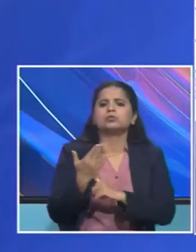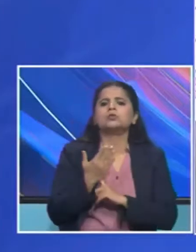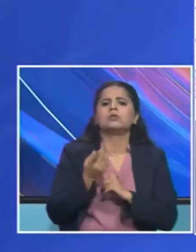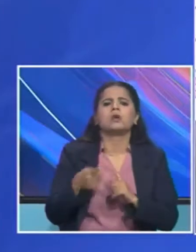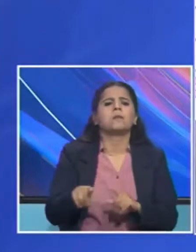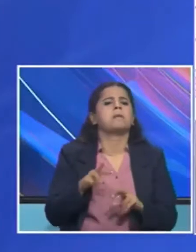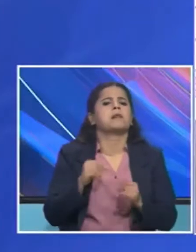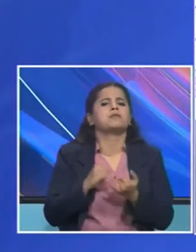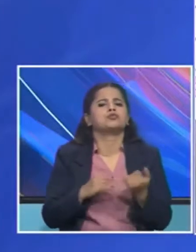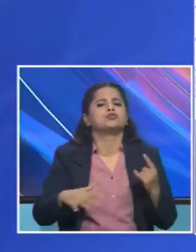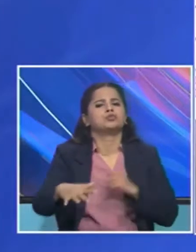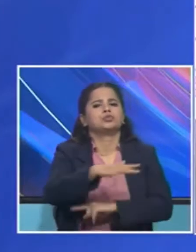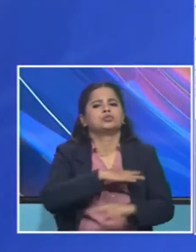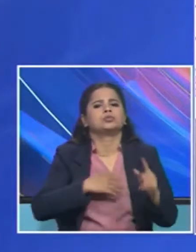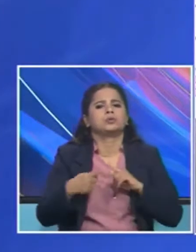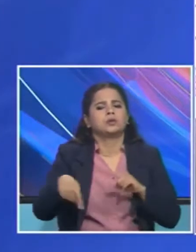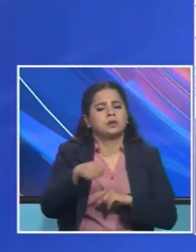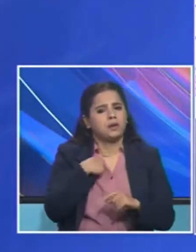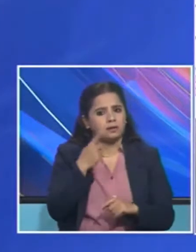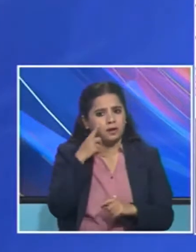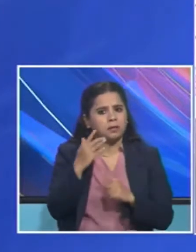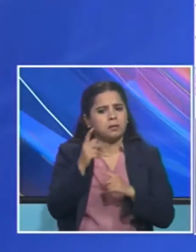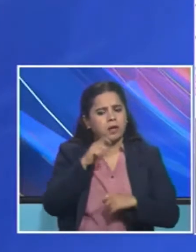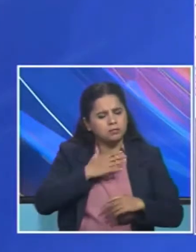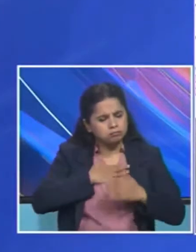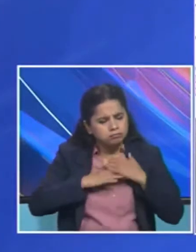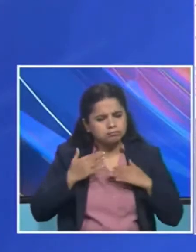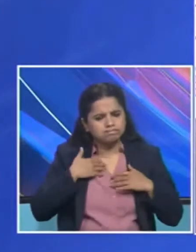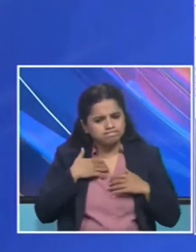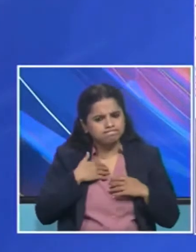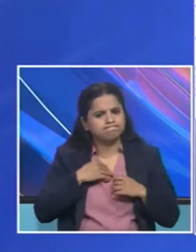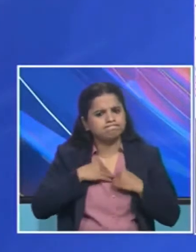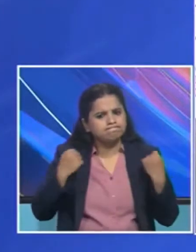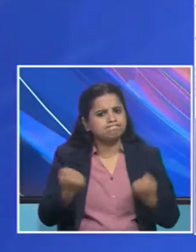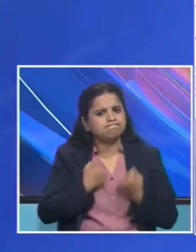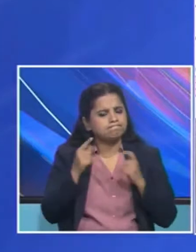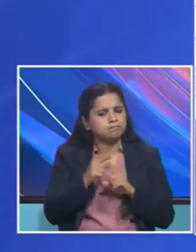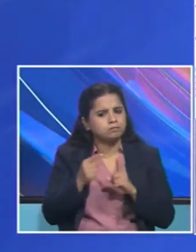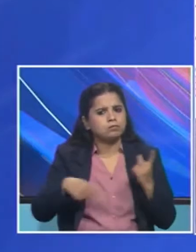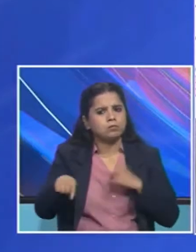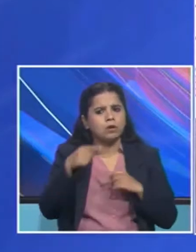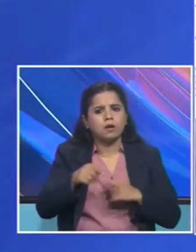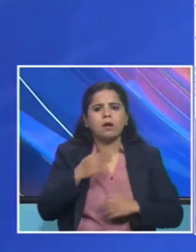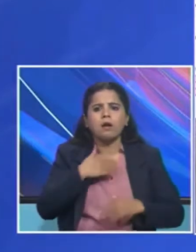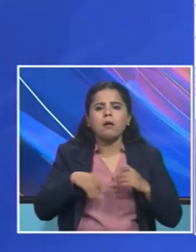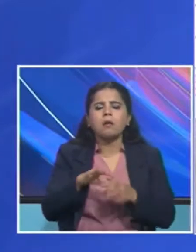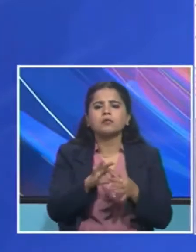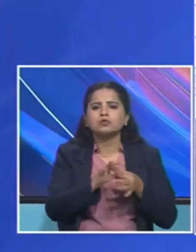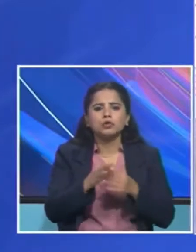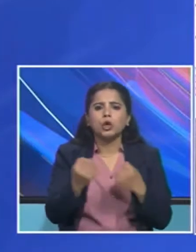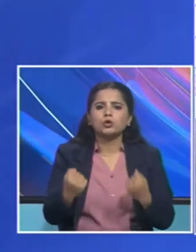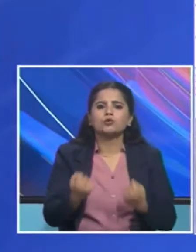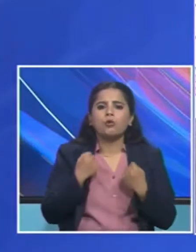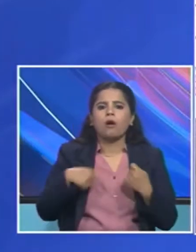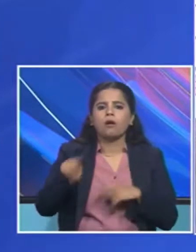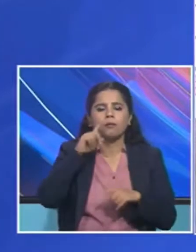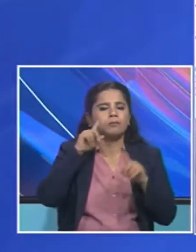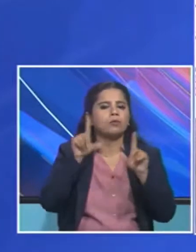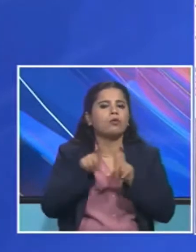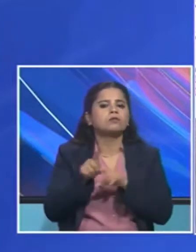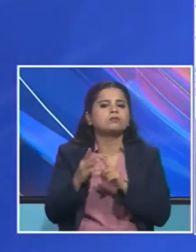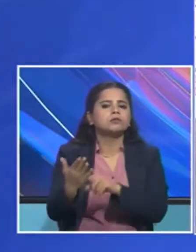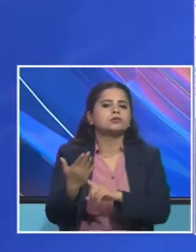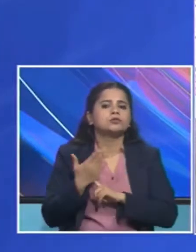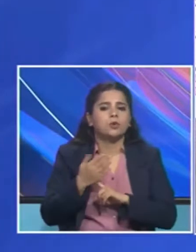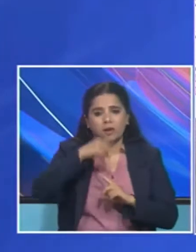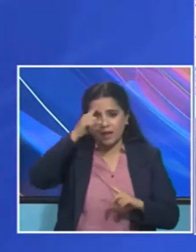समाज के रूप में हमारी बढ़ती हुई शक्ति और संवेदनशीलता का प्रतीक है। भारत